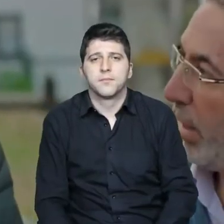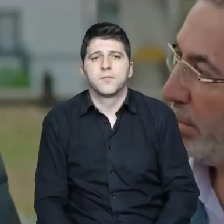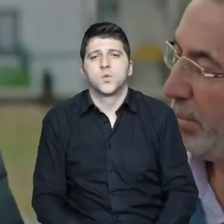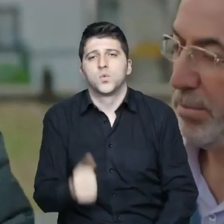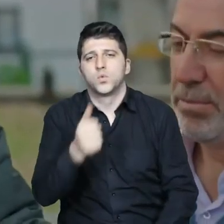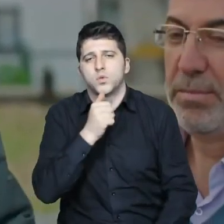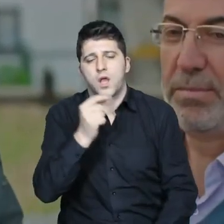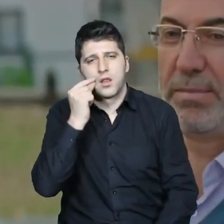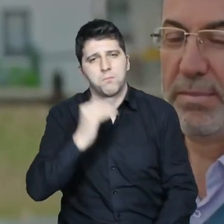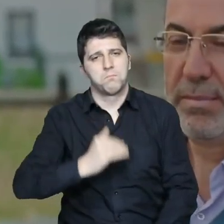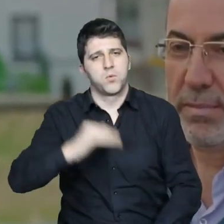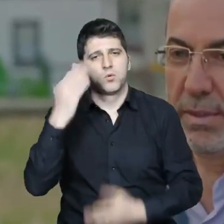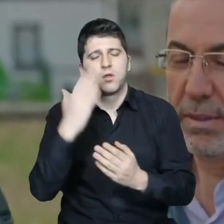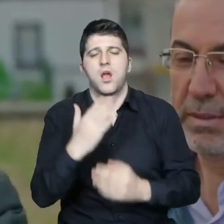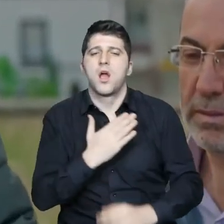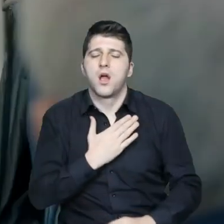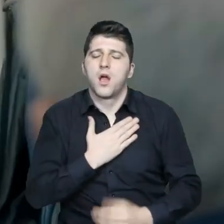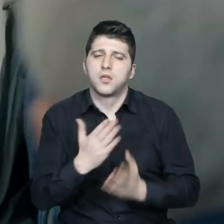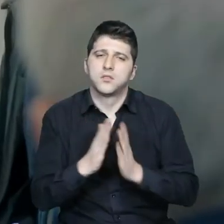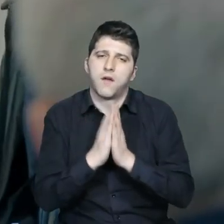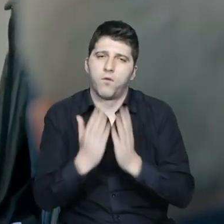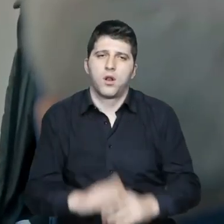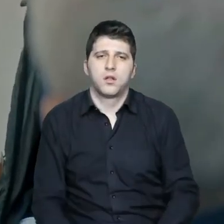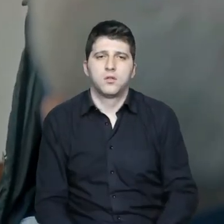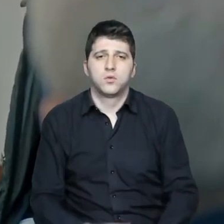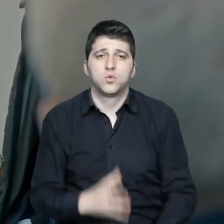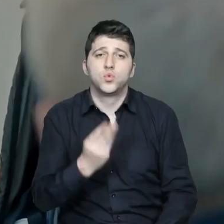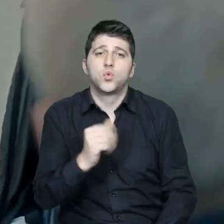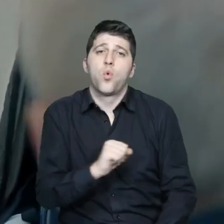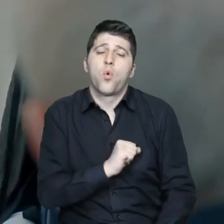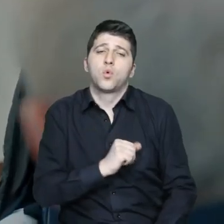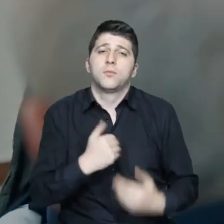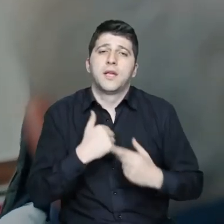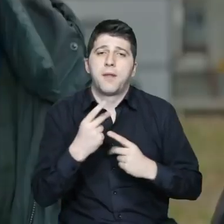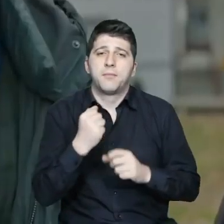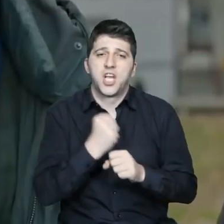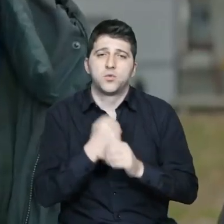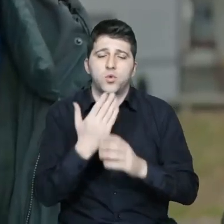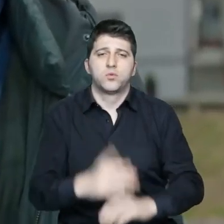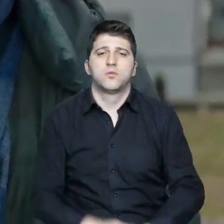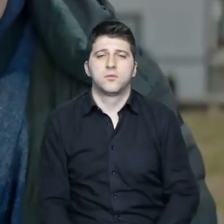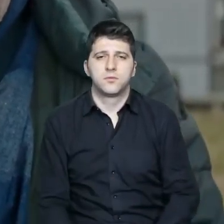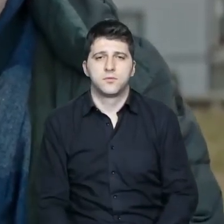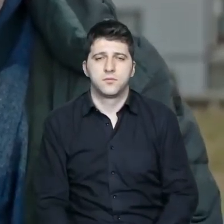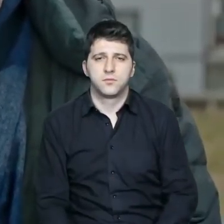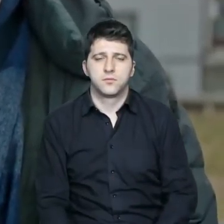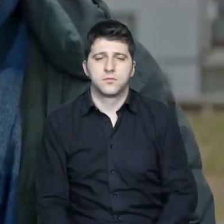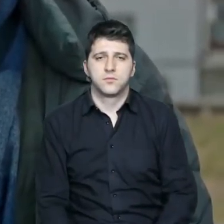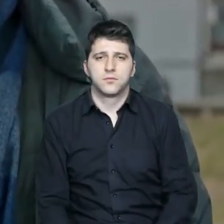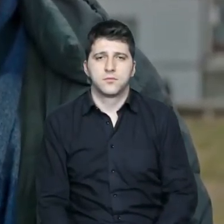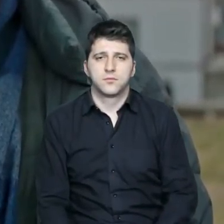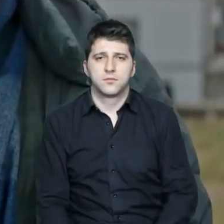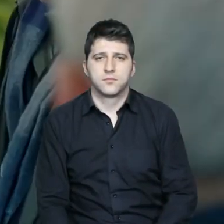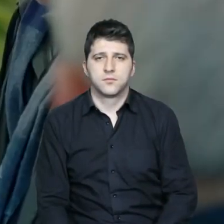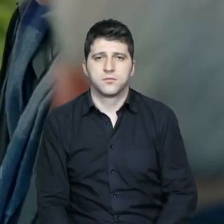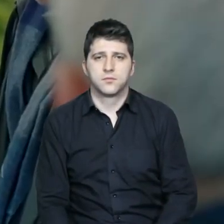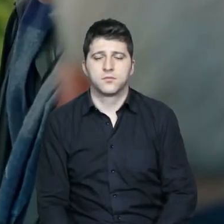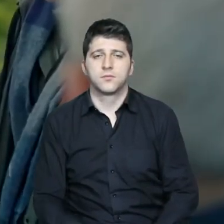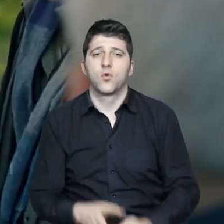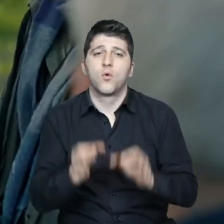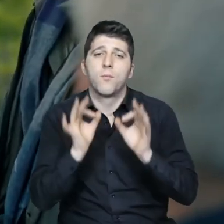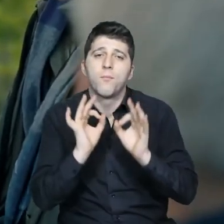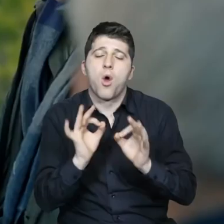adamsın. Estağfurullah, estağfurullah. Çok kavgattın İbrahim. Geçmiş olsun. Acı patlıcanı kırağı çalmaz